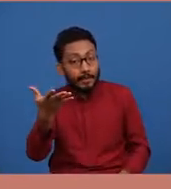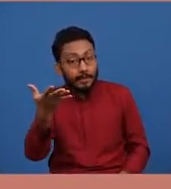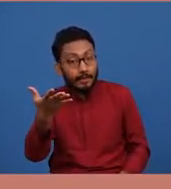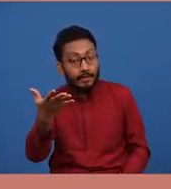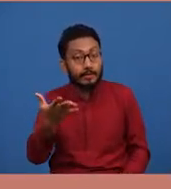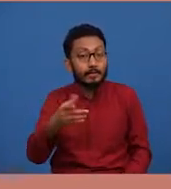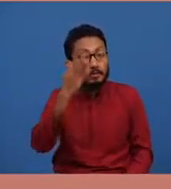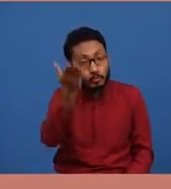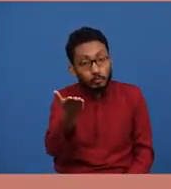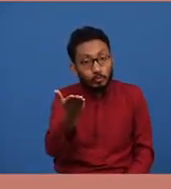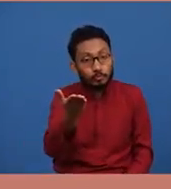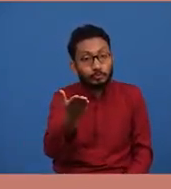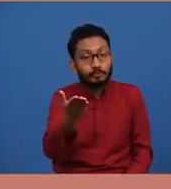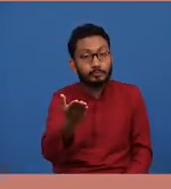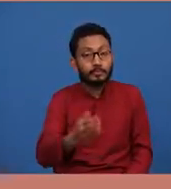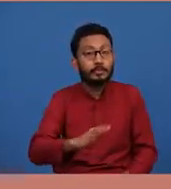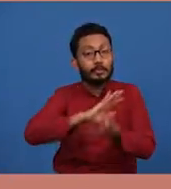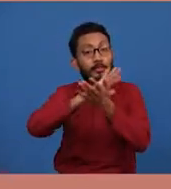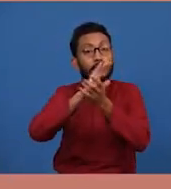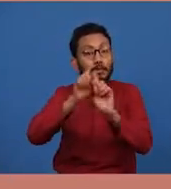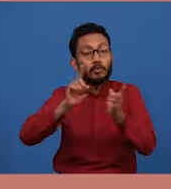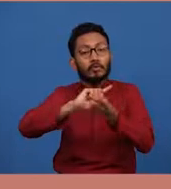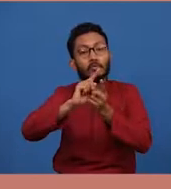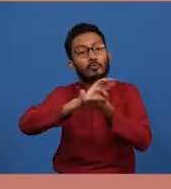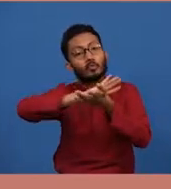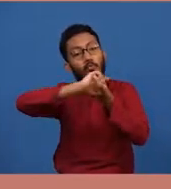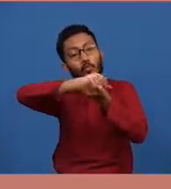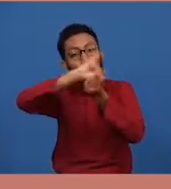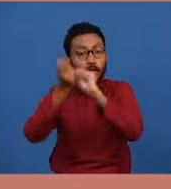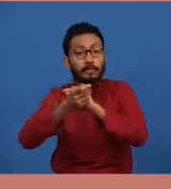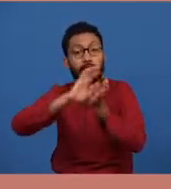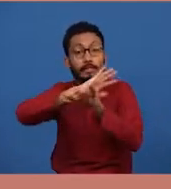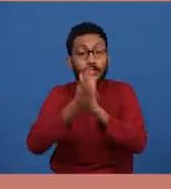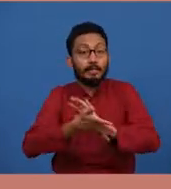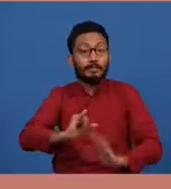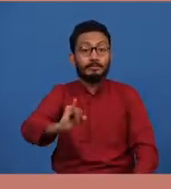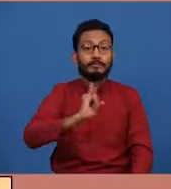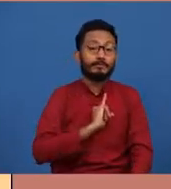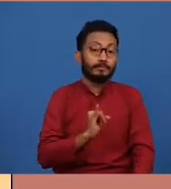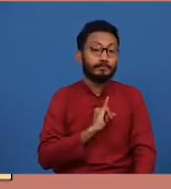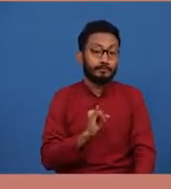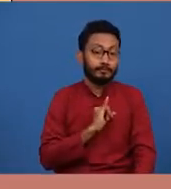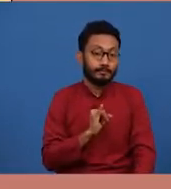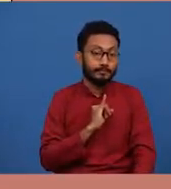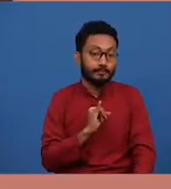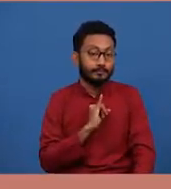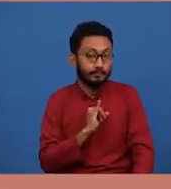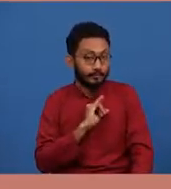kamu kepada saya. Akhirnya, barulah kamu tulis